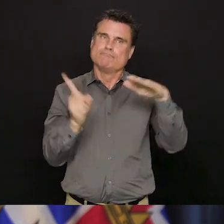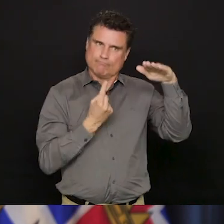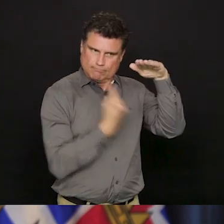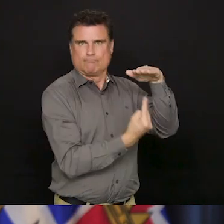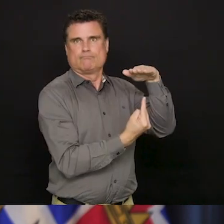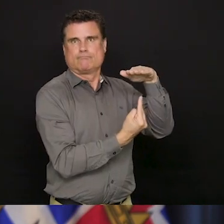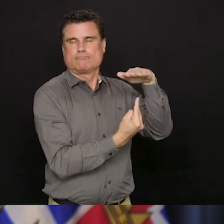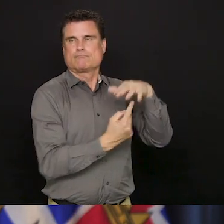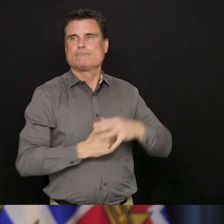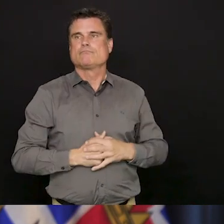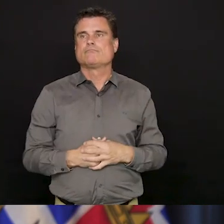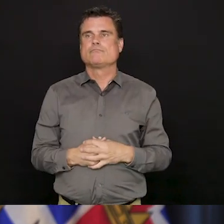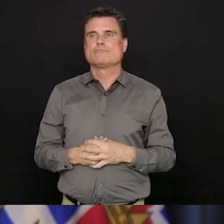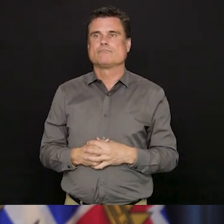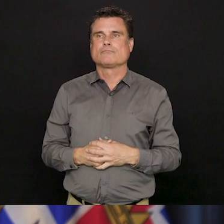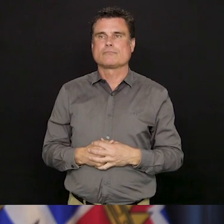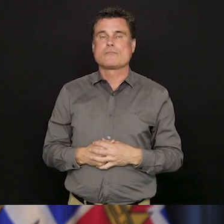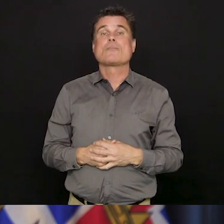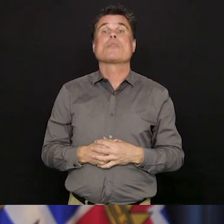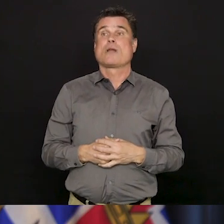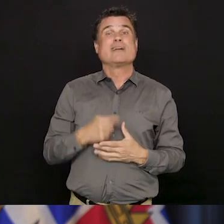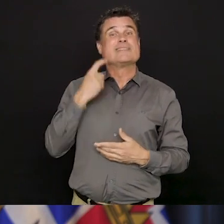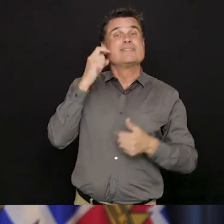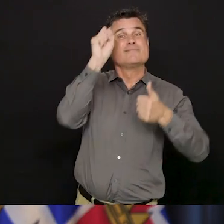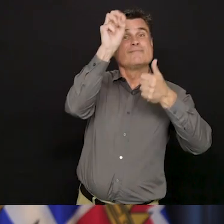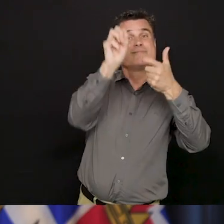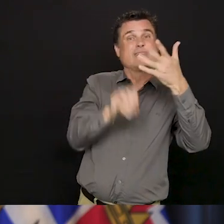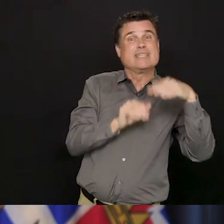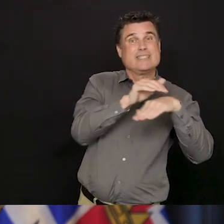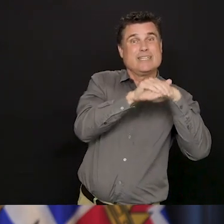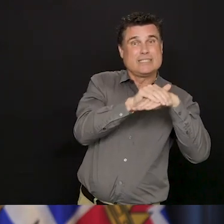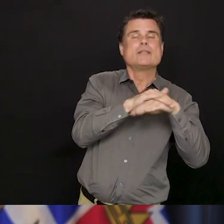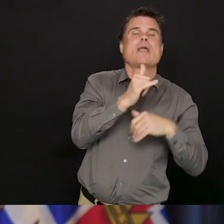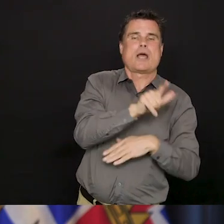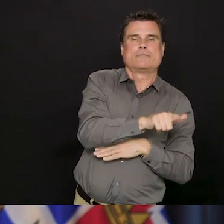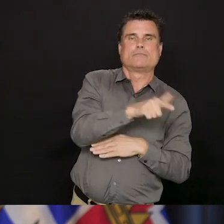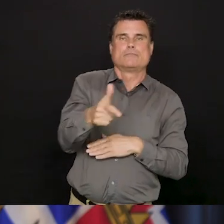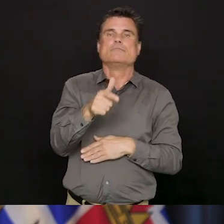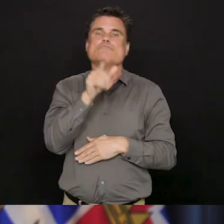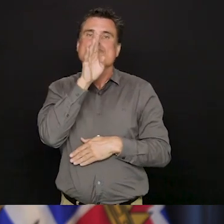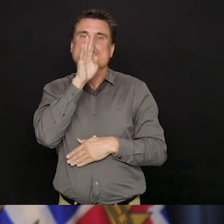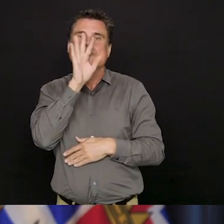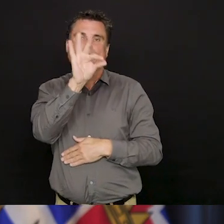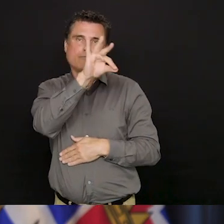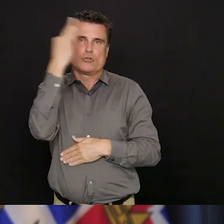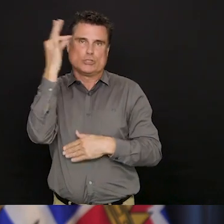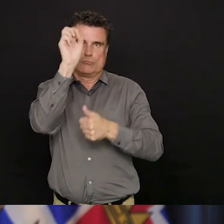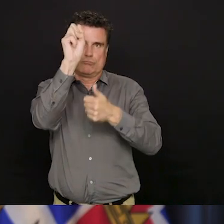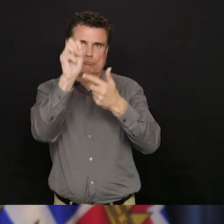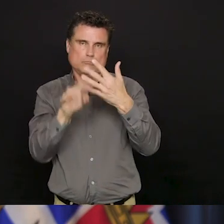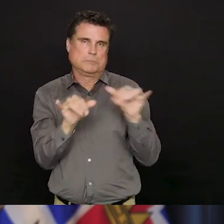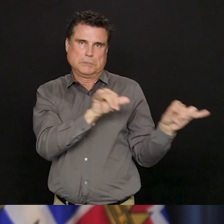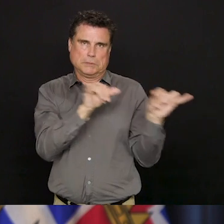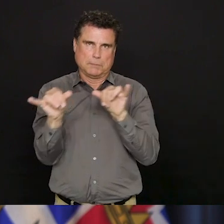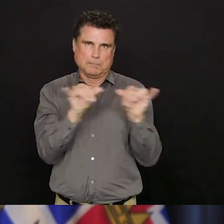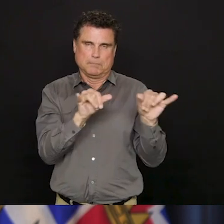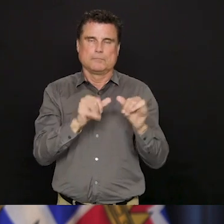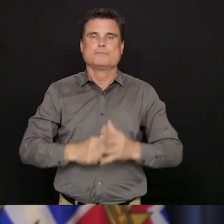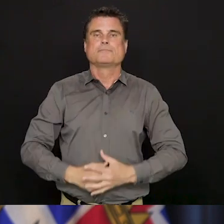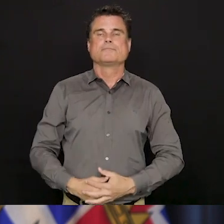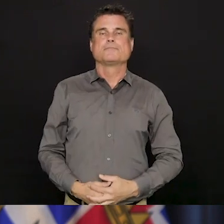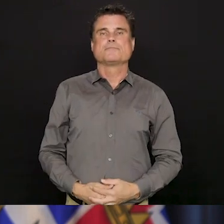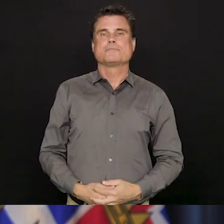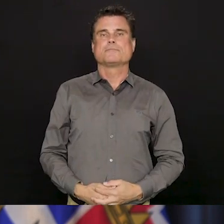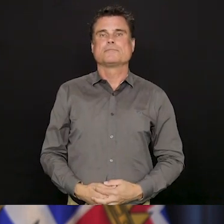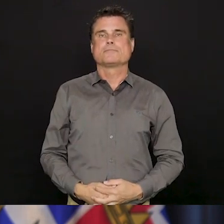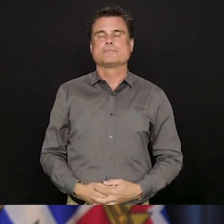nous annonçons aujourd'hui 71 nouveaux cas pour un total de 1795 cas de COVID-19 en Colombie-Britannique. Nous